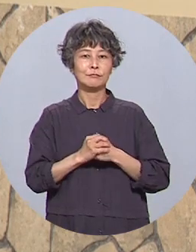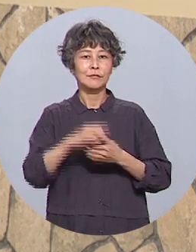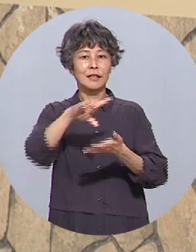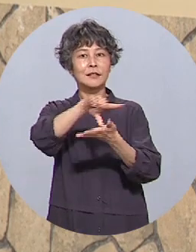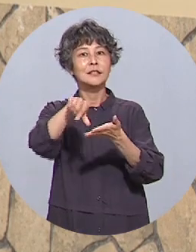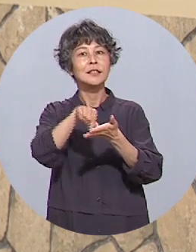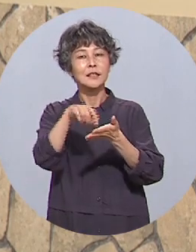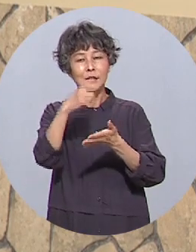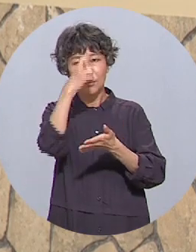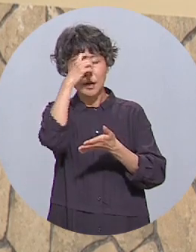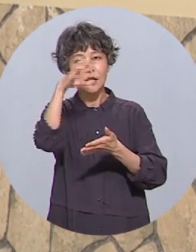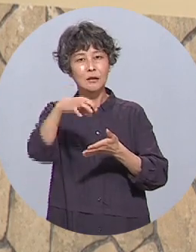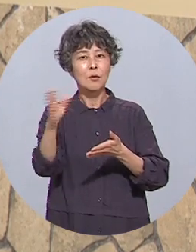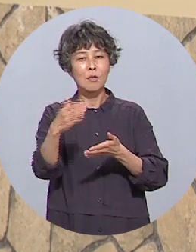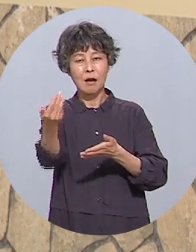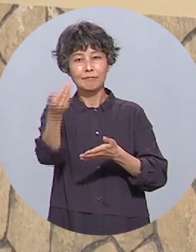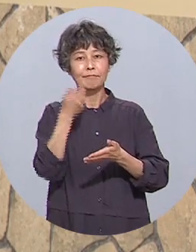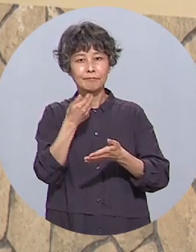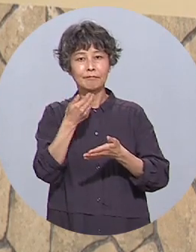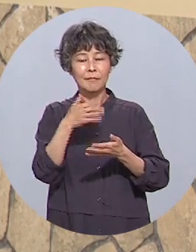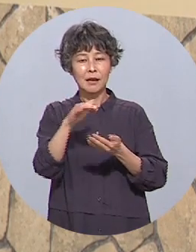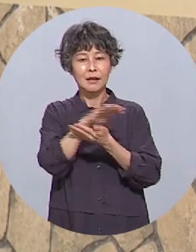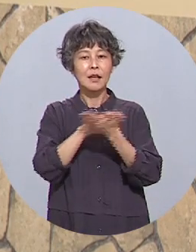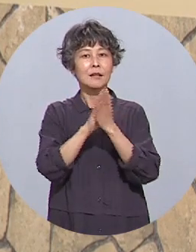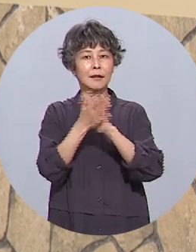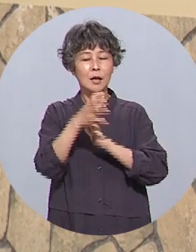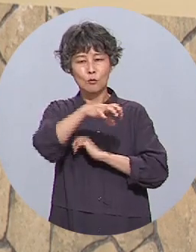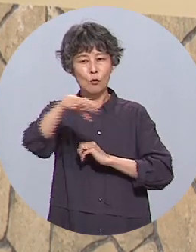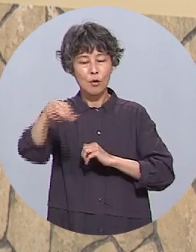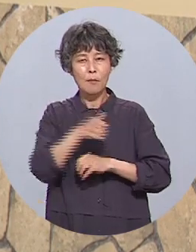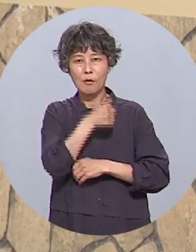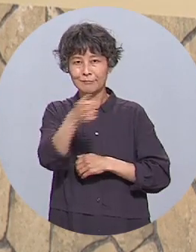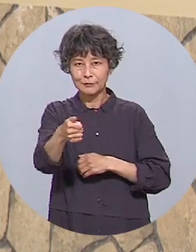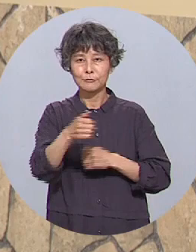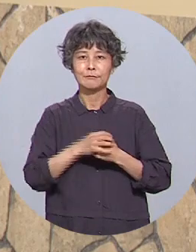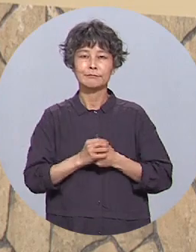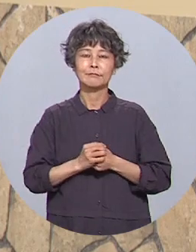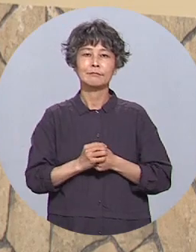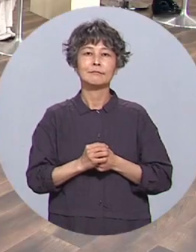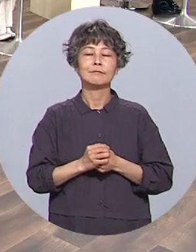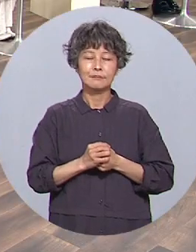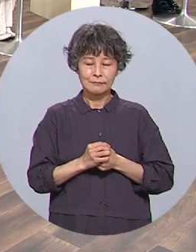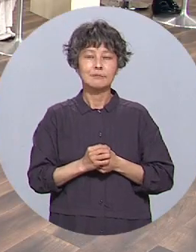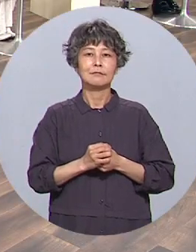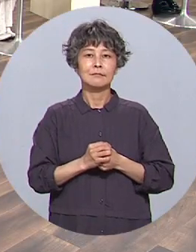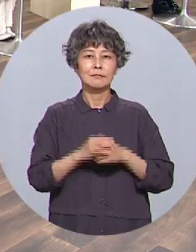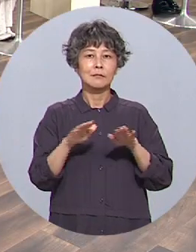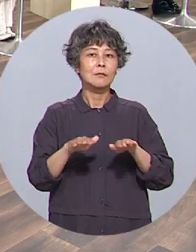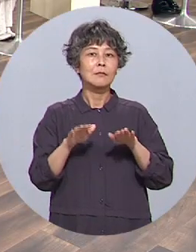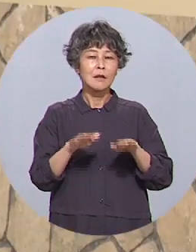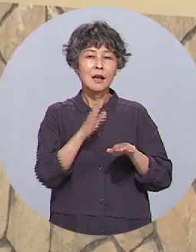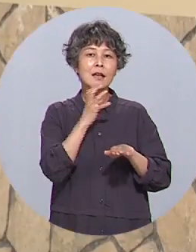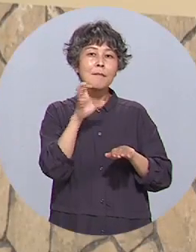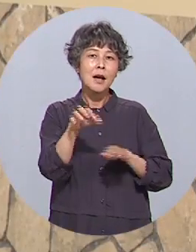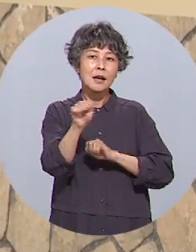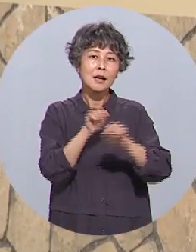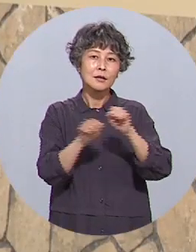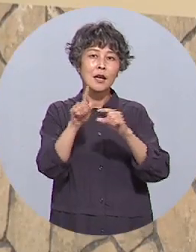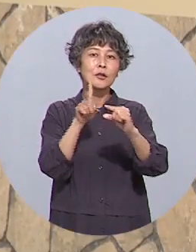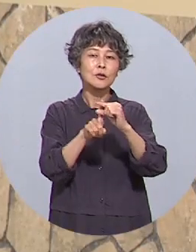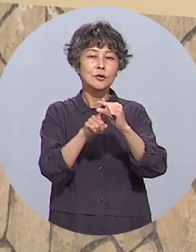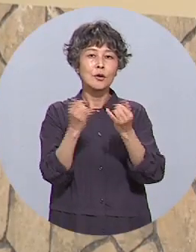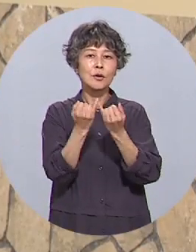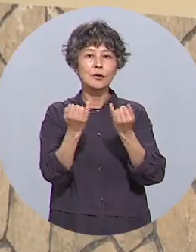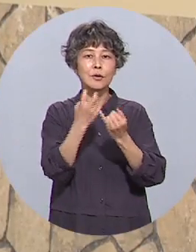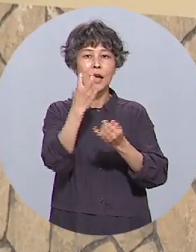域の警察署からの要請を受けて県内のどこにでも出動するんですよ。今回は現場で活躍する女